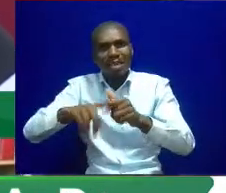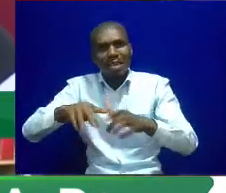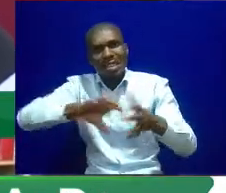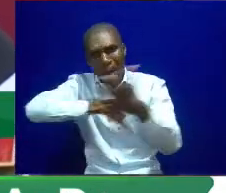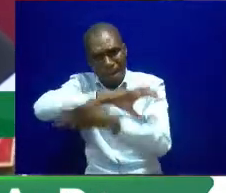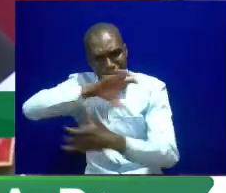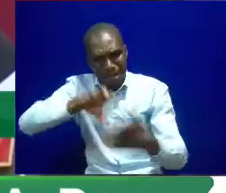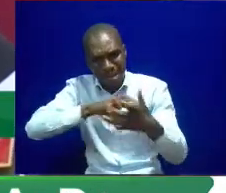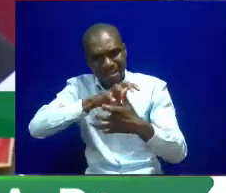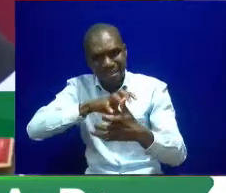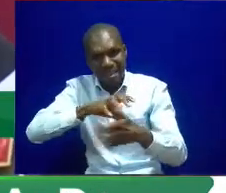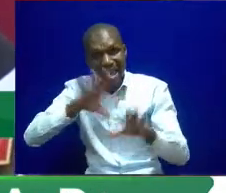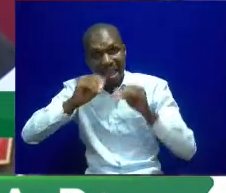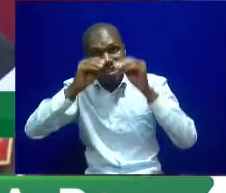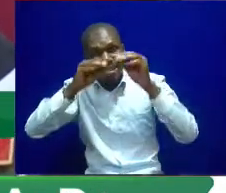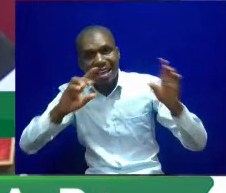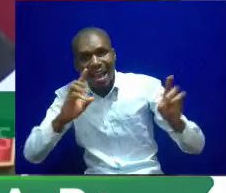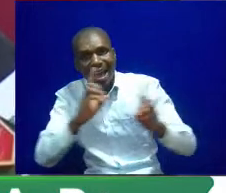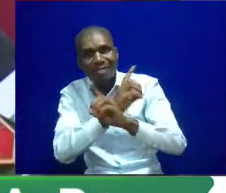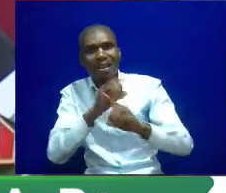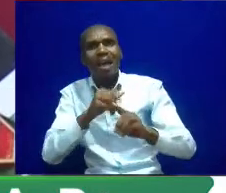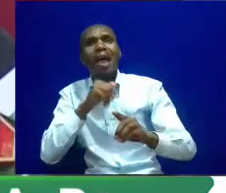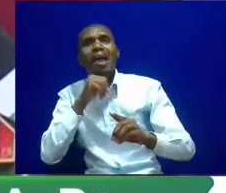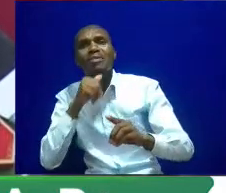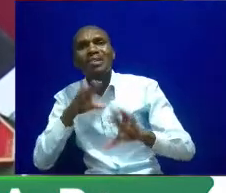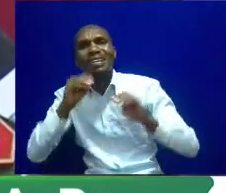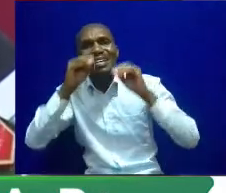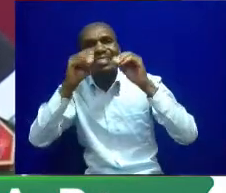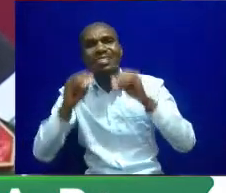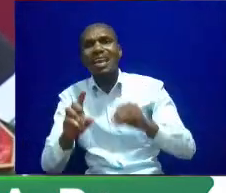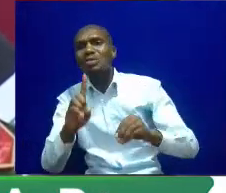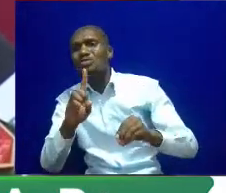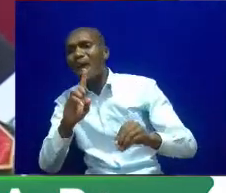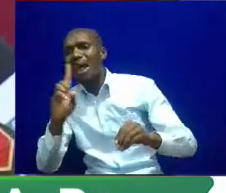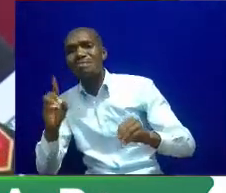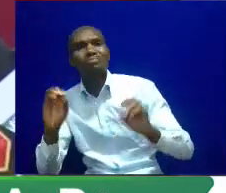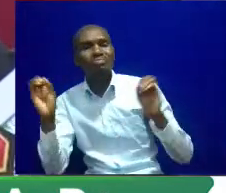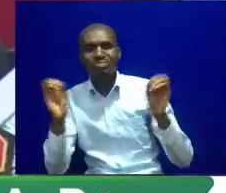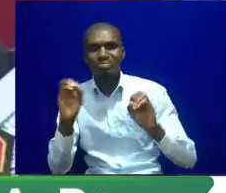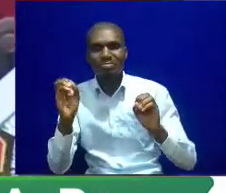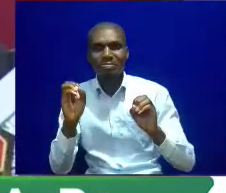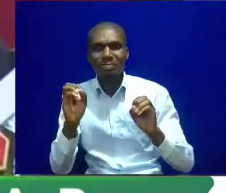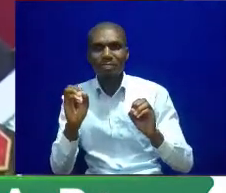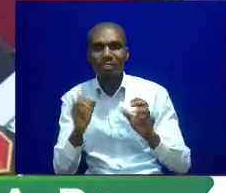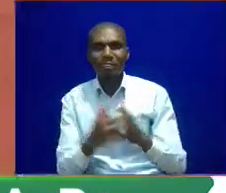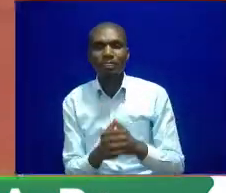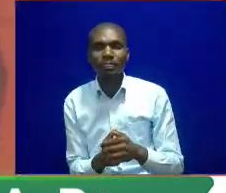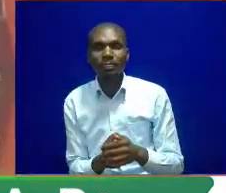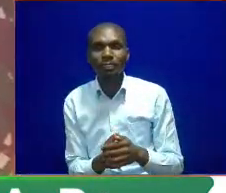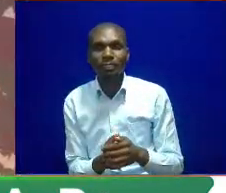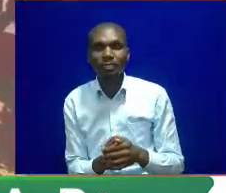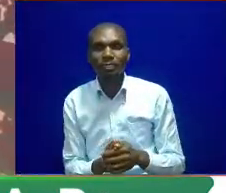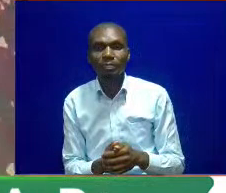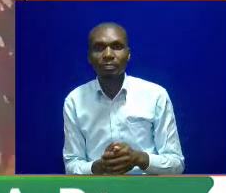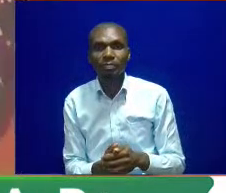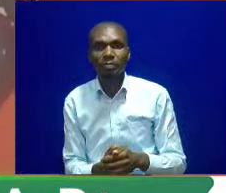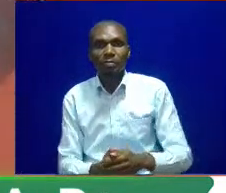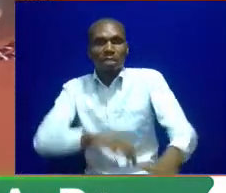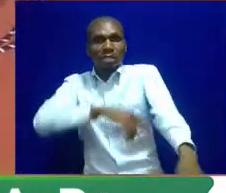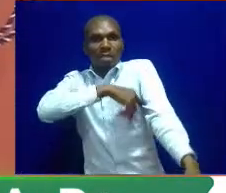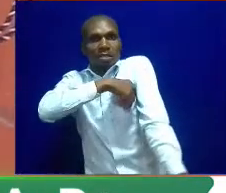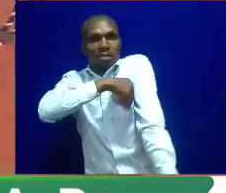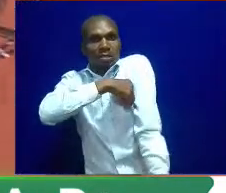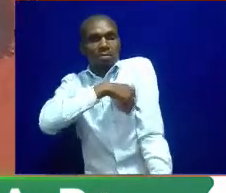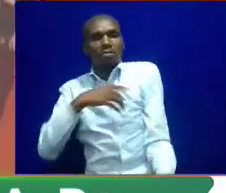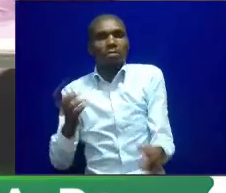kuchanganya religious mbalimbali. Isikuwe tu ni religious moja, ile ikuwe tu ama wasimamisi ni katholiki. Omugambi bwanseme yo